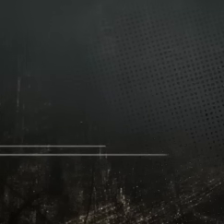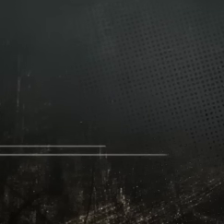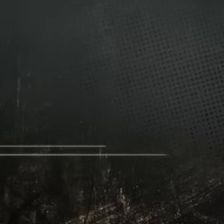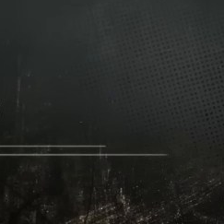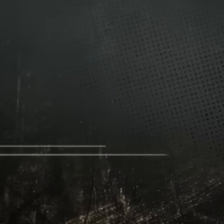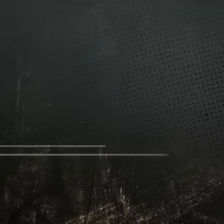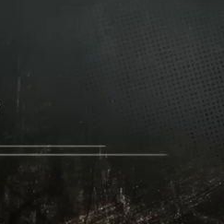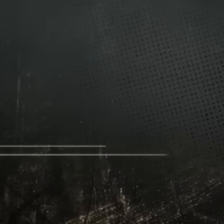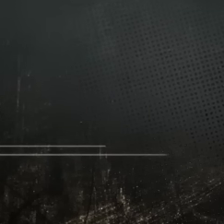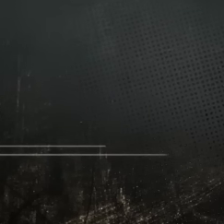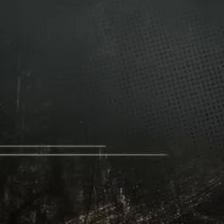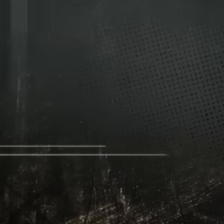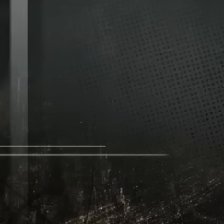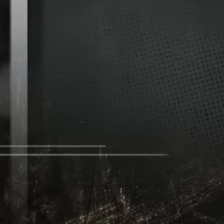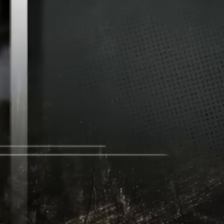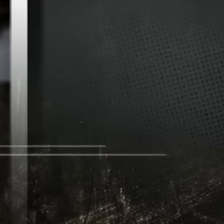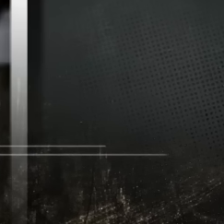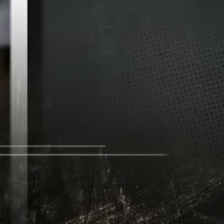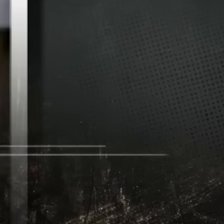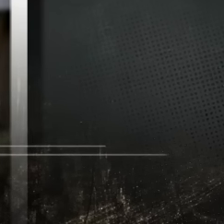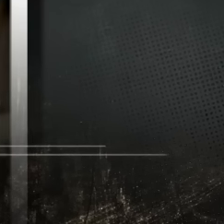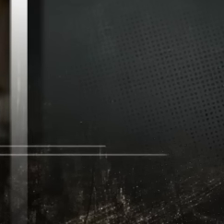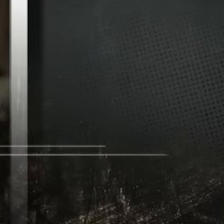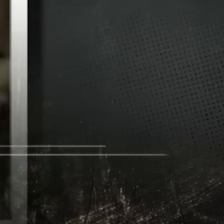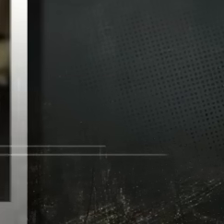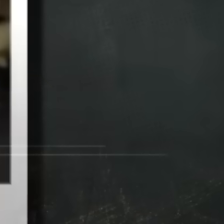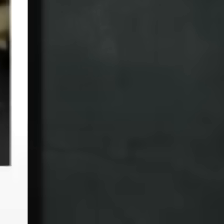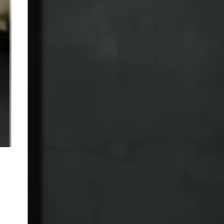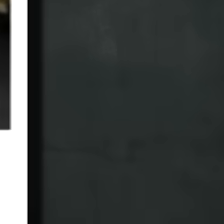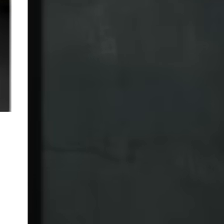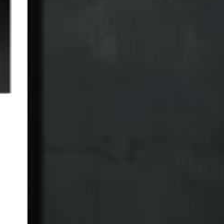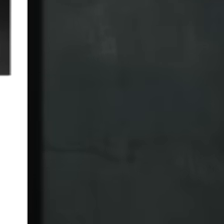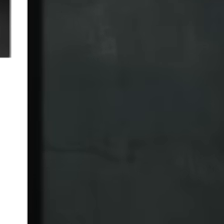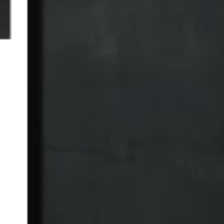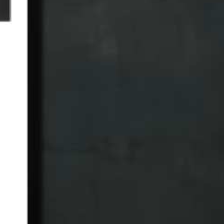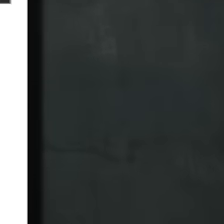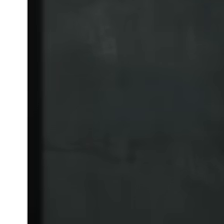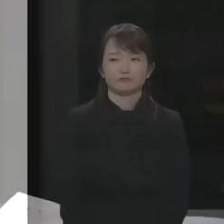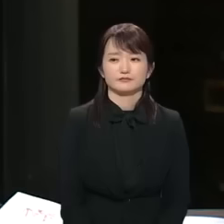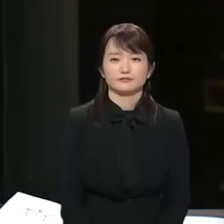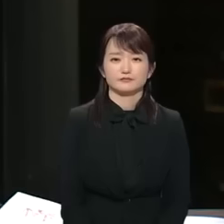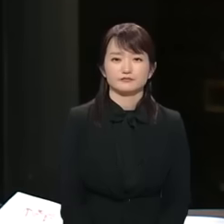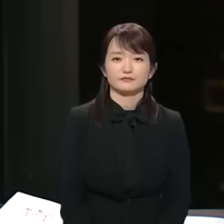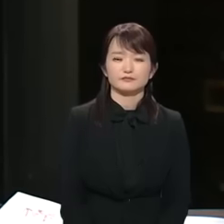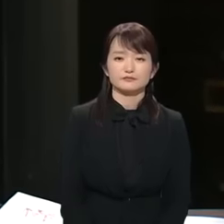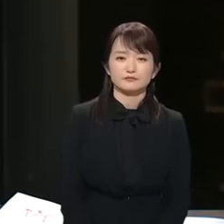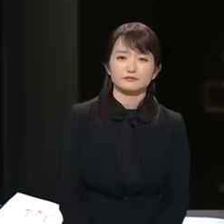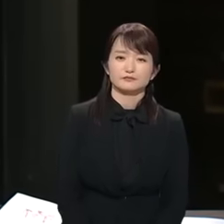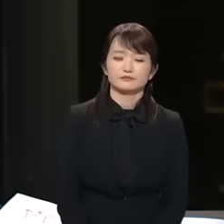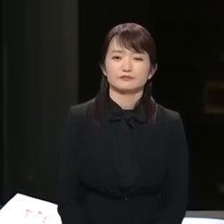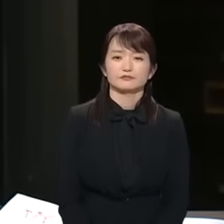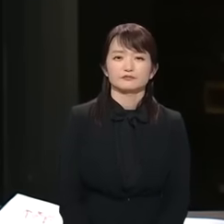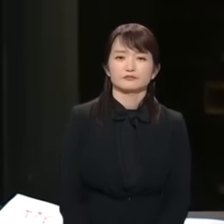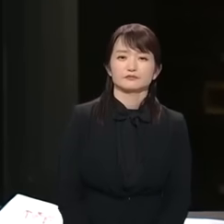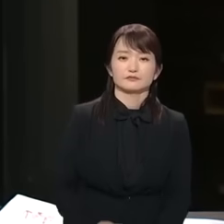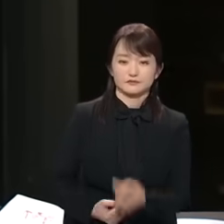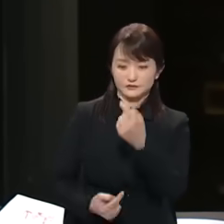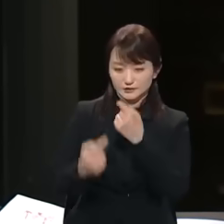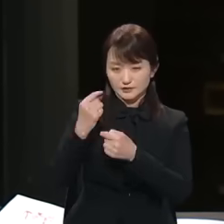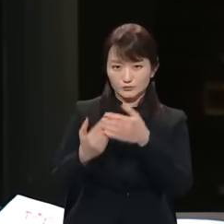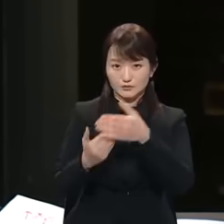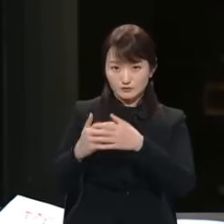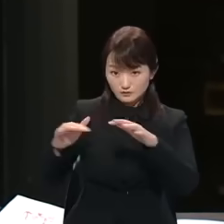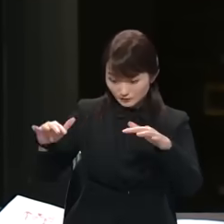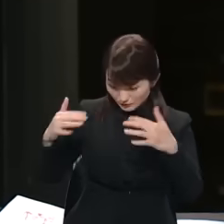가짜 사이트였습니다 어떻게 된 일인지 알아봅니다 자 제보 사건입니다 주목해